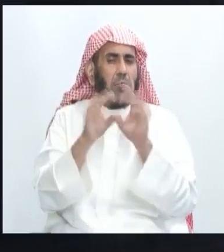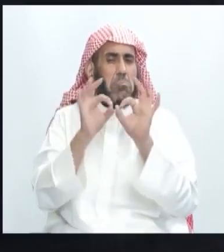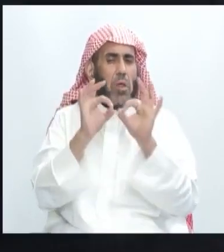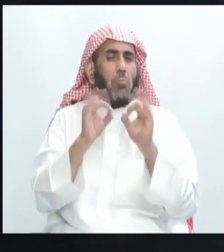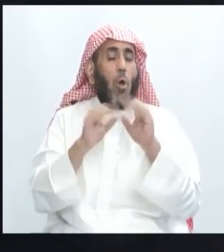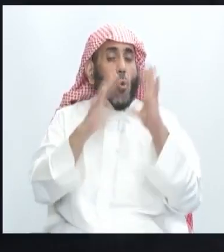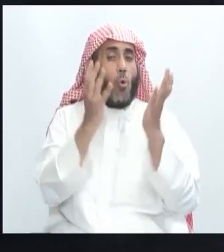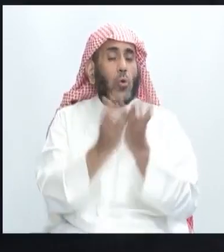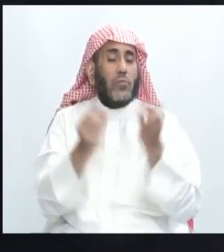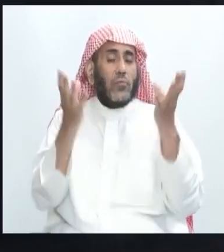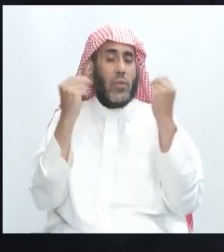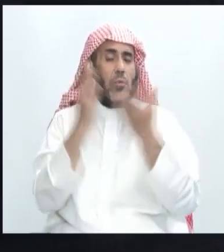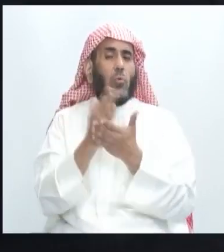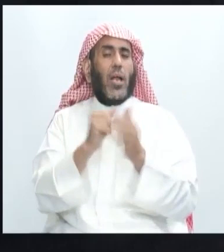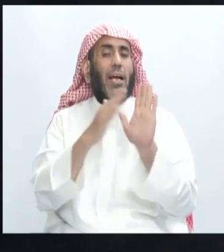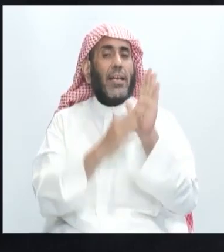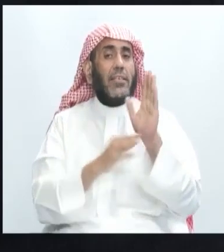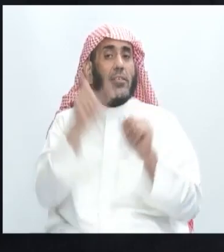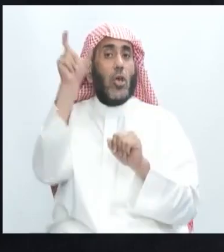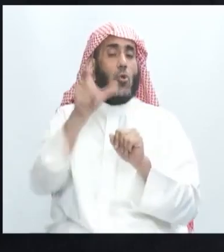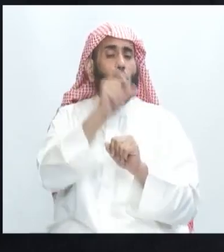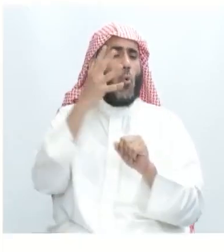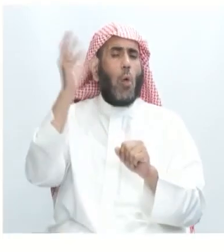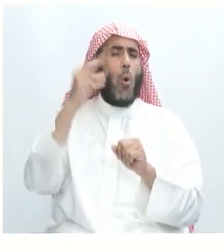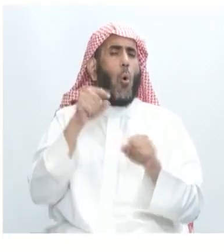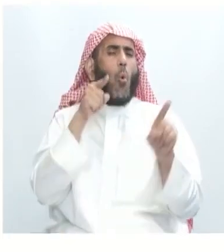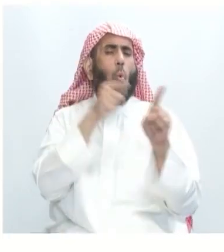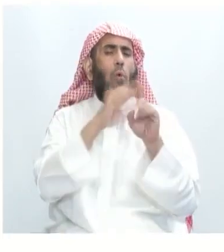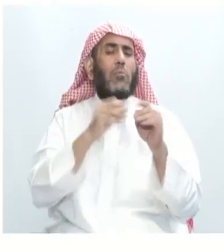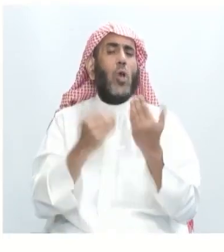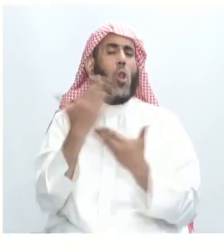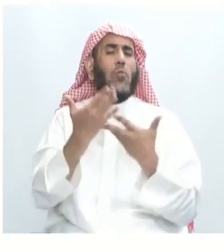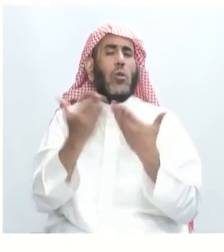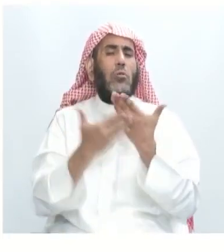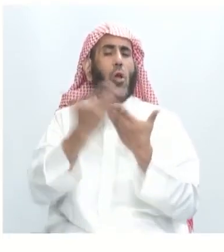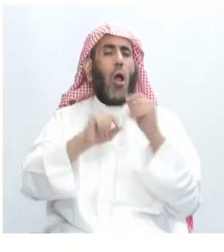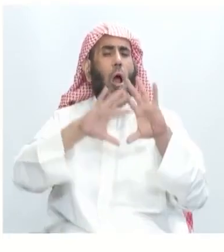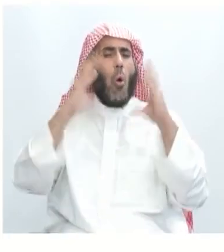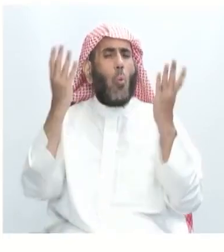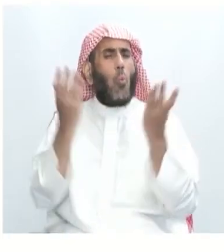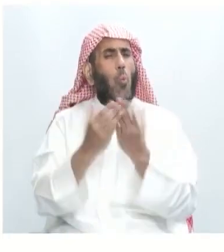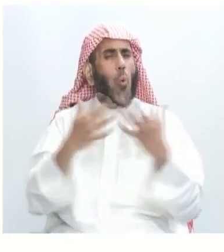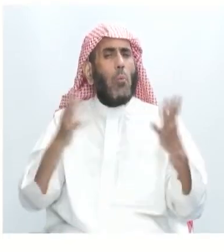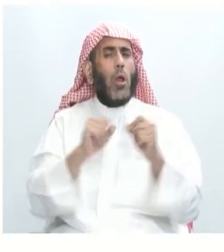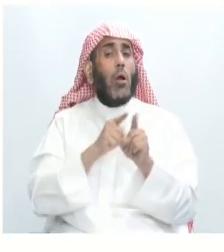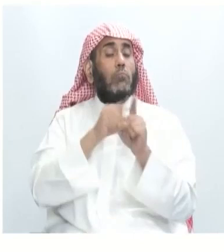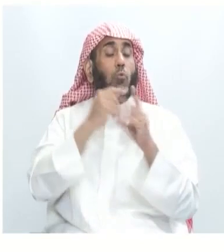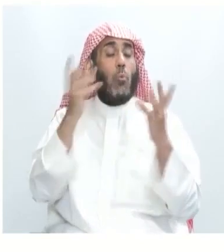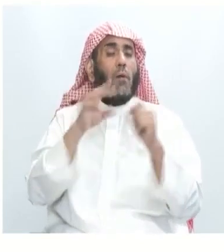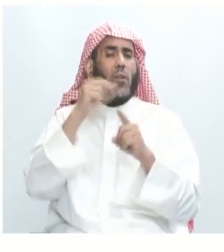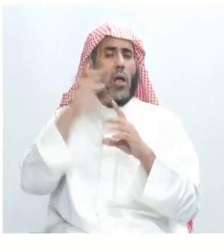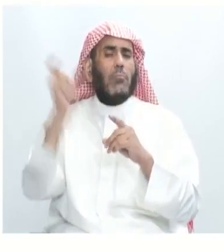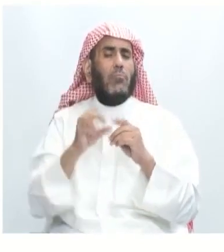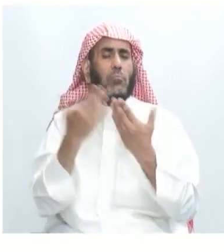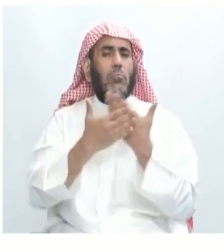العلمي في المجال العلمي هنا النص العلماء المشهورون في مجال الفيزياء اكثر من ان نحيط بهم حصرا بل ان اشهر العلماء في العالم هم